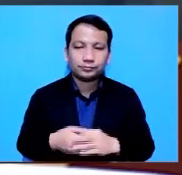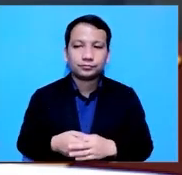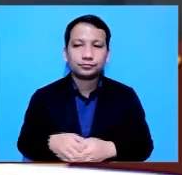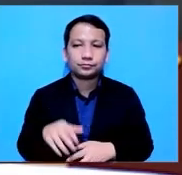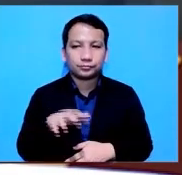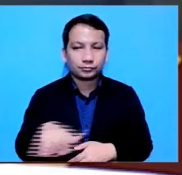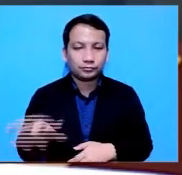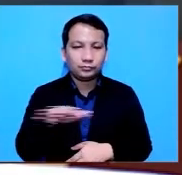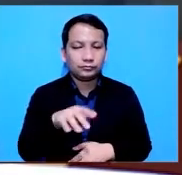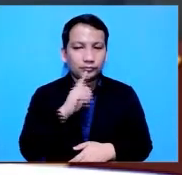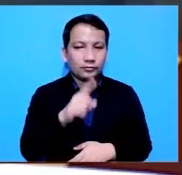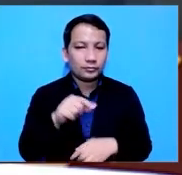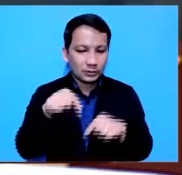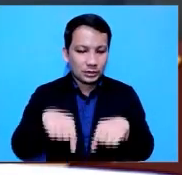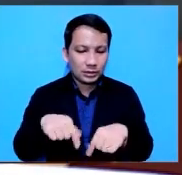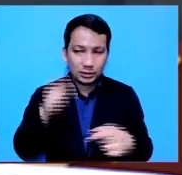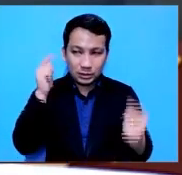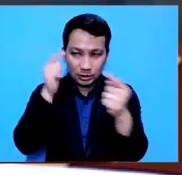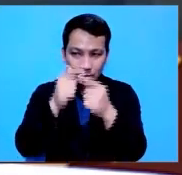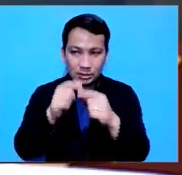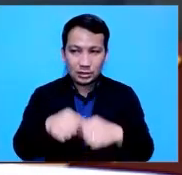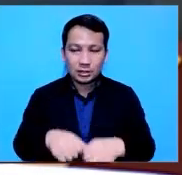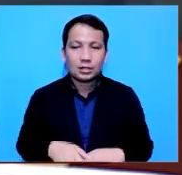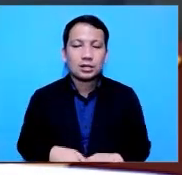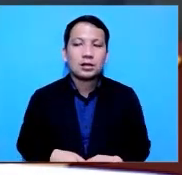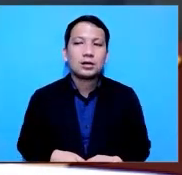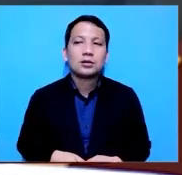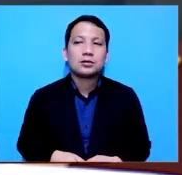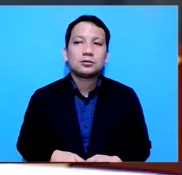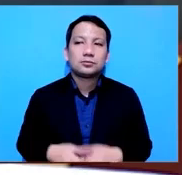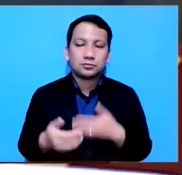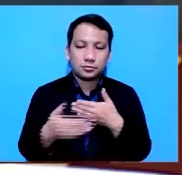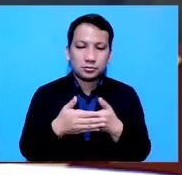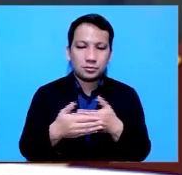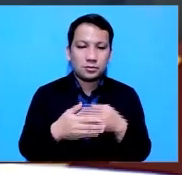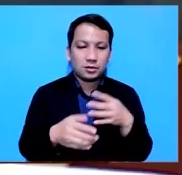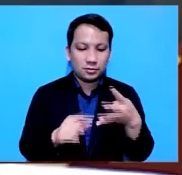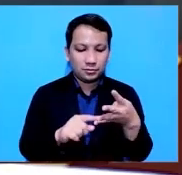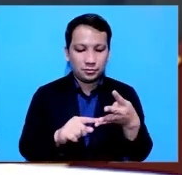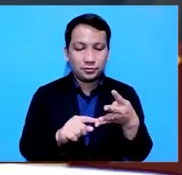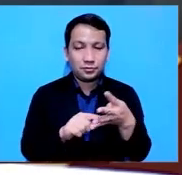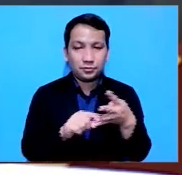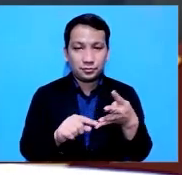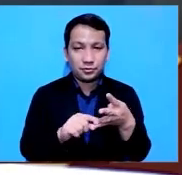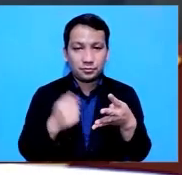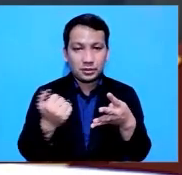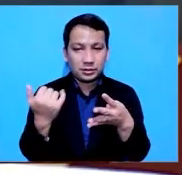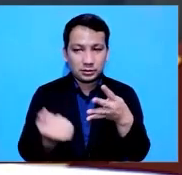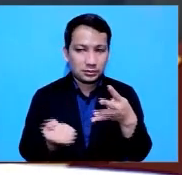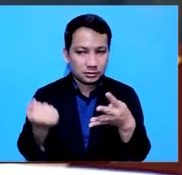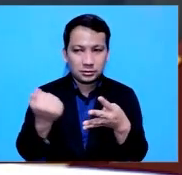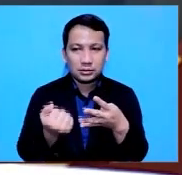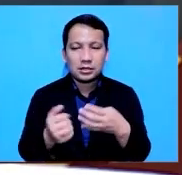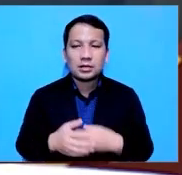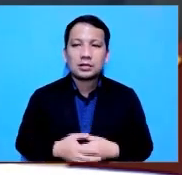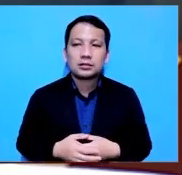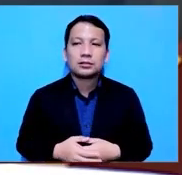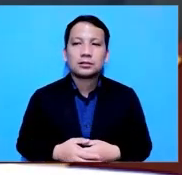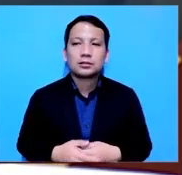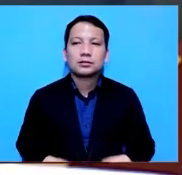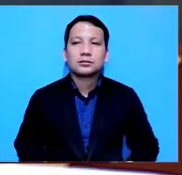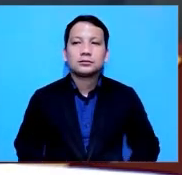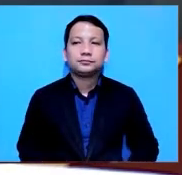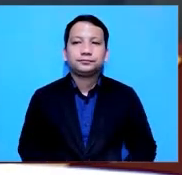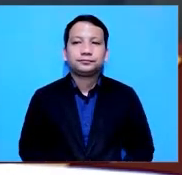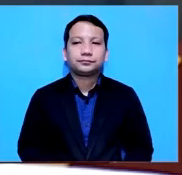within target sometime in the fourth quarter of this year. Most probably